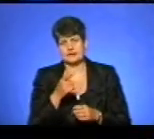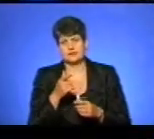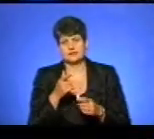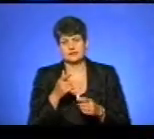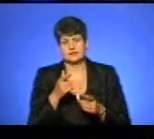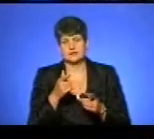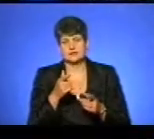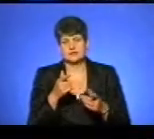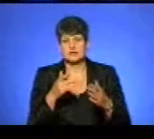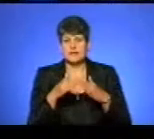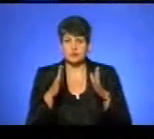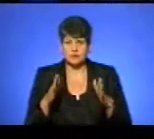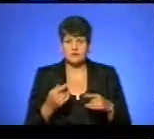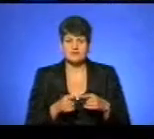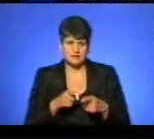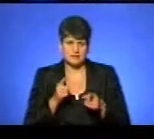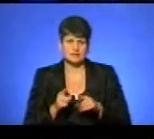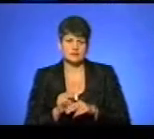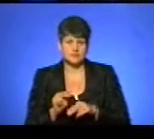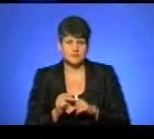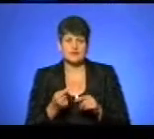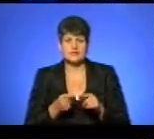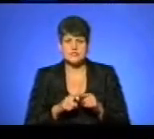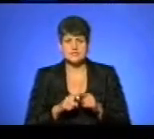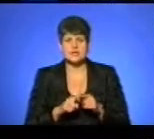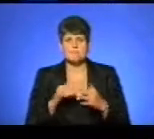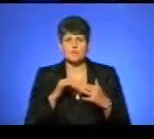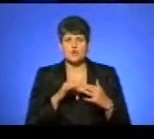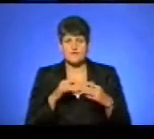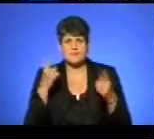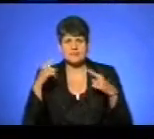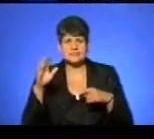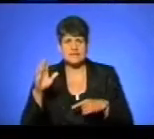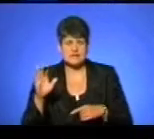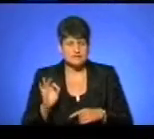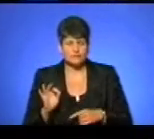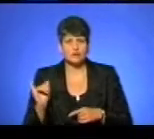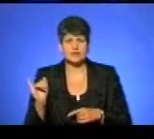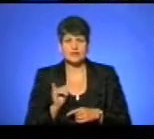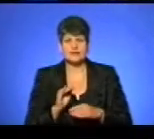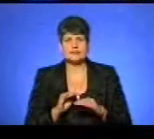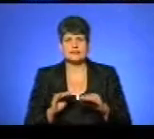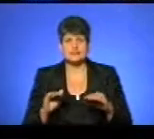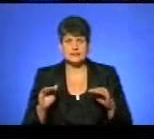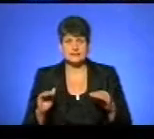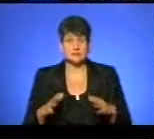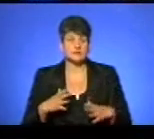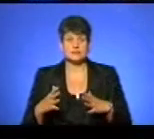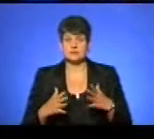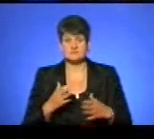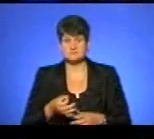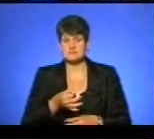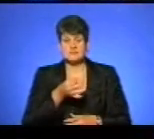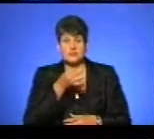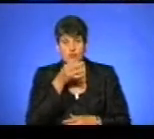насправді вишкіл, це насправді бойове мистецтво, і діти в захопленні від того, що